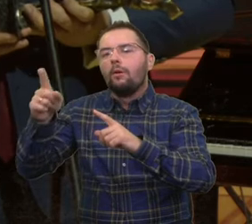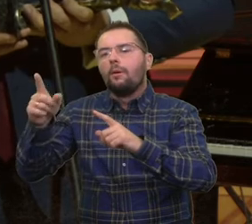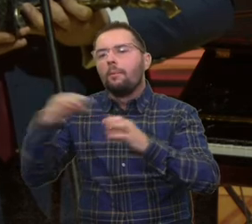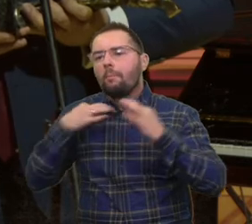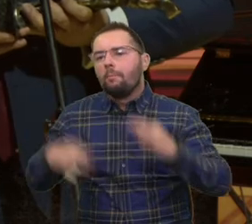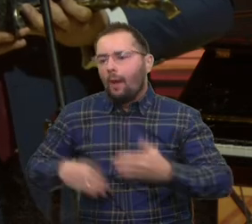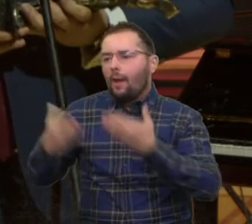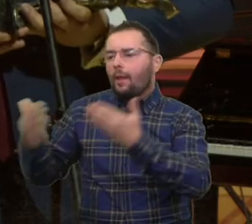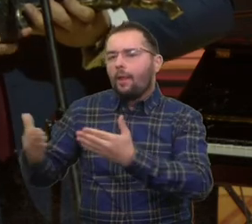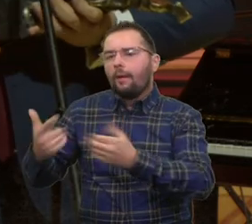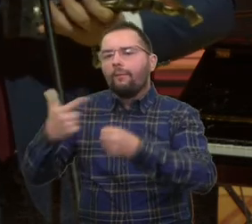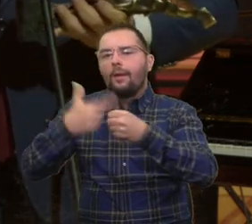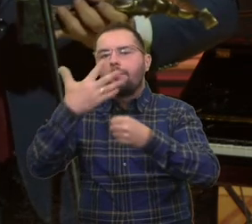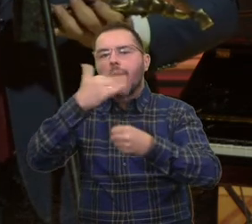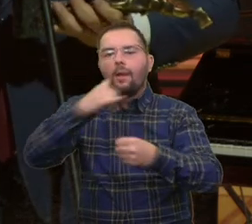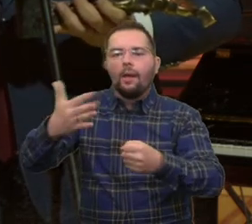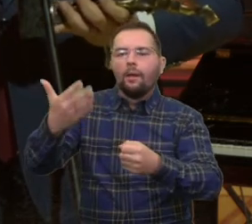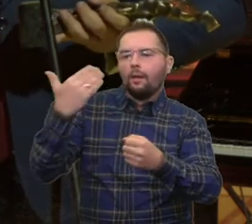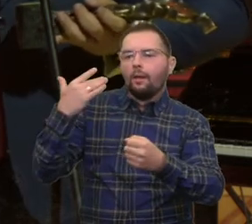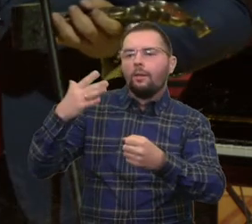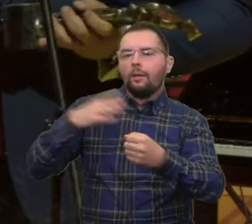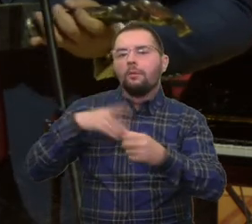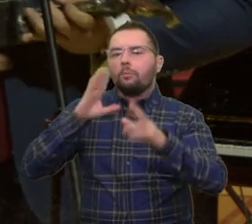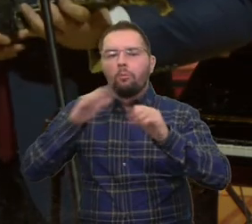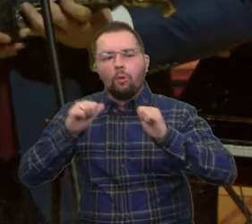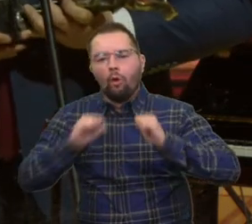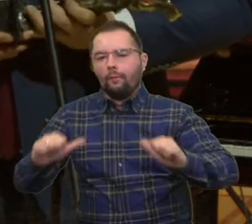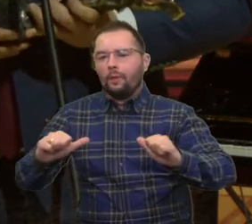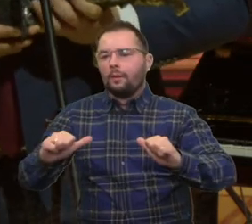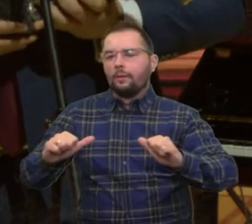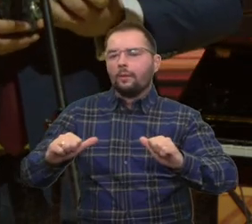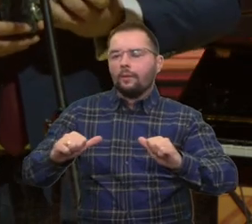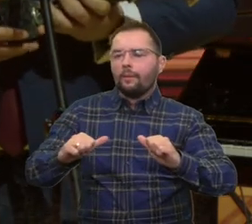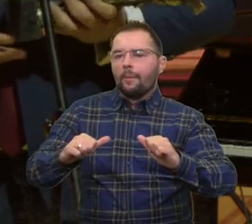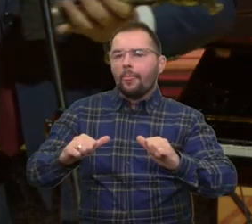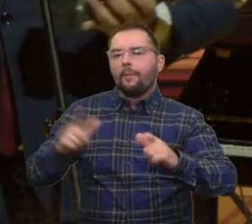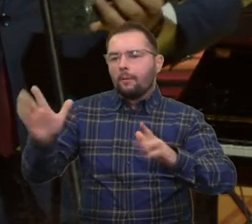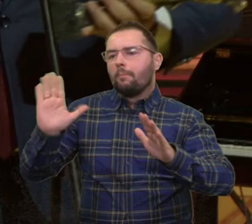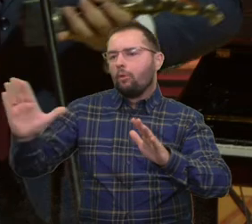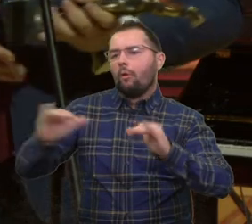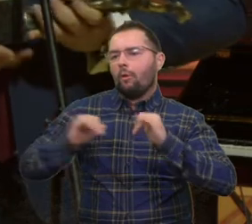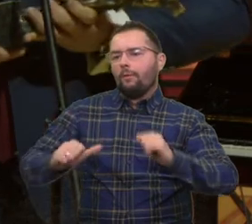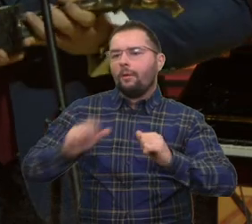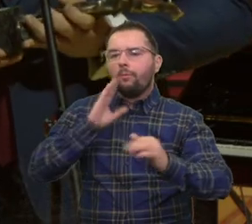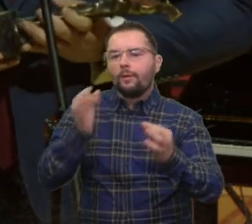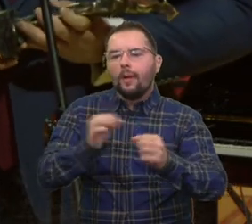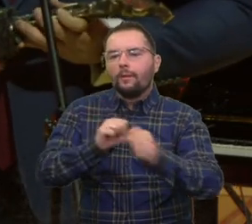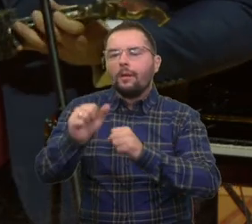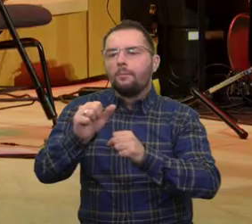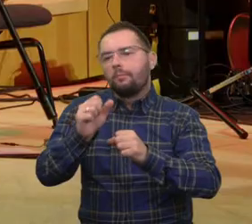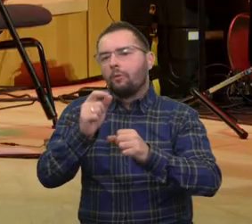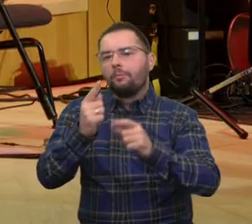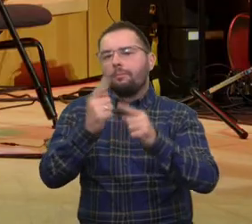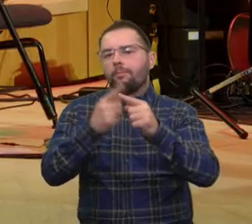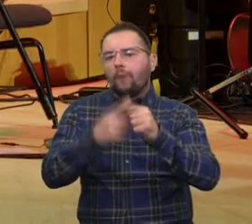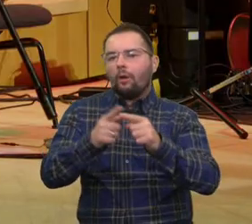trudu, który był 25 lat temu. Trzeba mieć dużo odwagi. I ta odwaga była, a dzisiaj są tego owoce. Wszystkiego